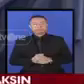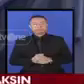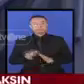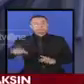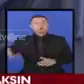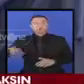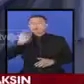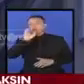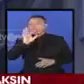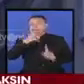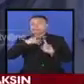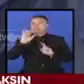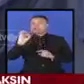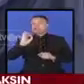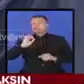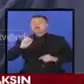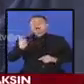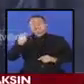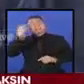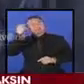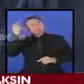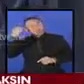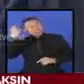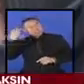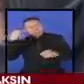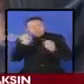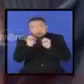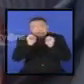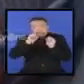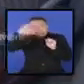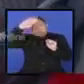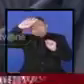Menurut keluarga, Trio sempat mengeluhkan sakit kepala dan demam tinggi.